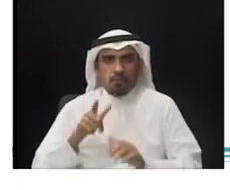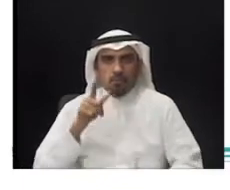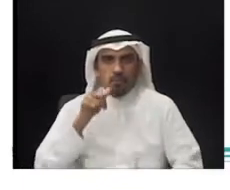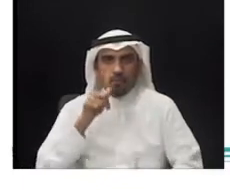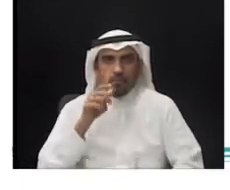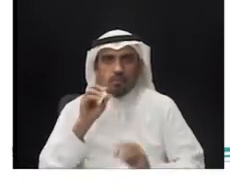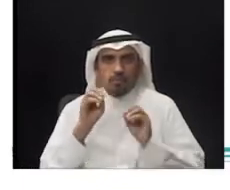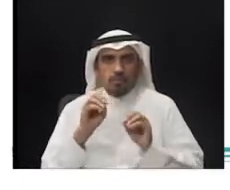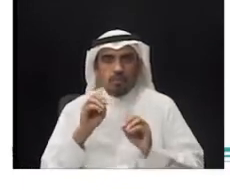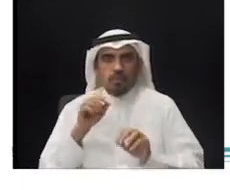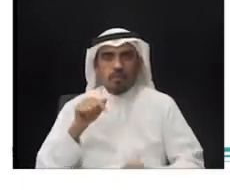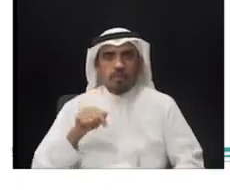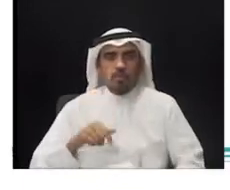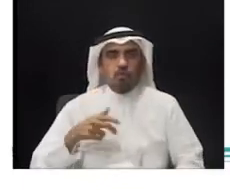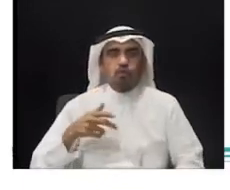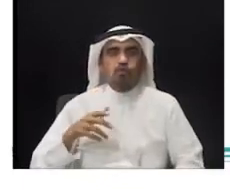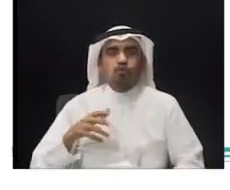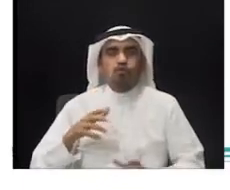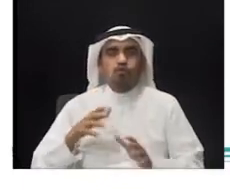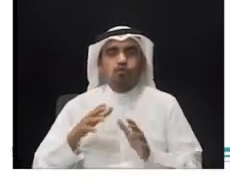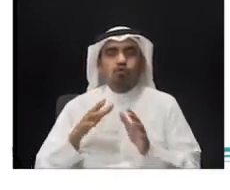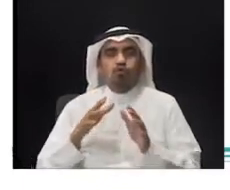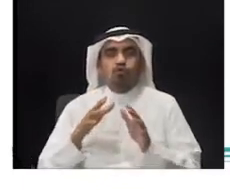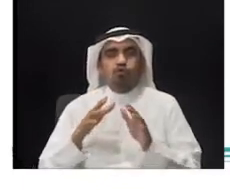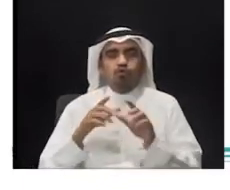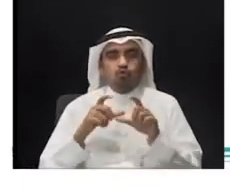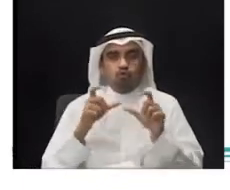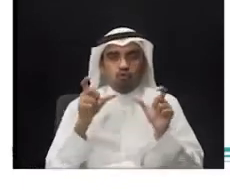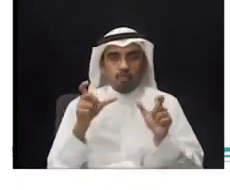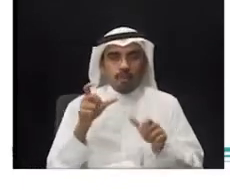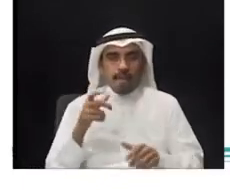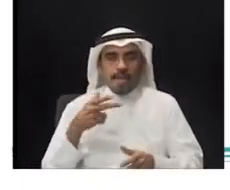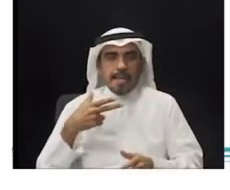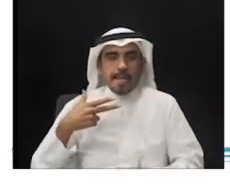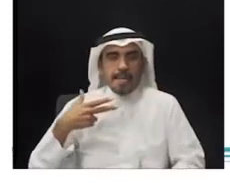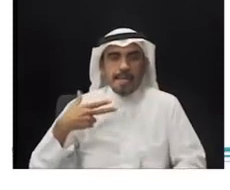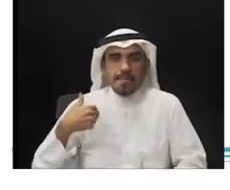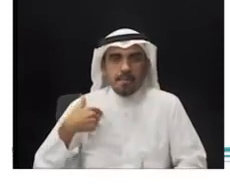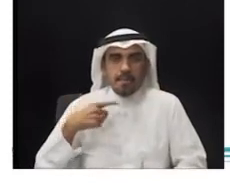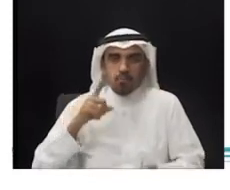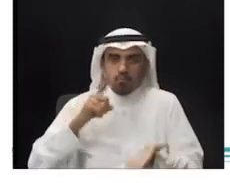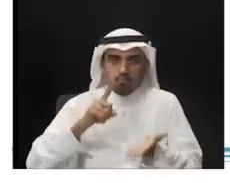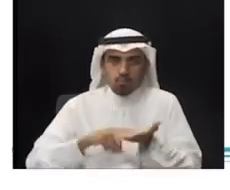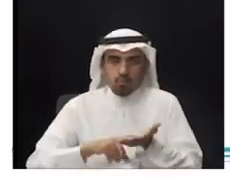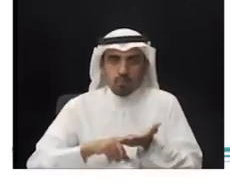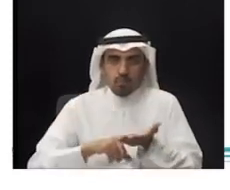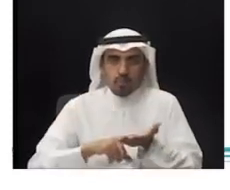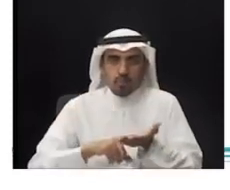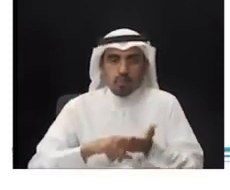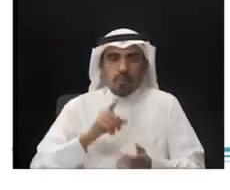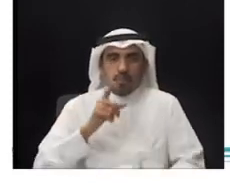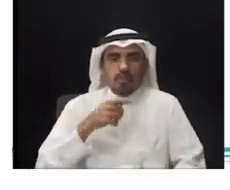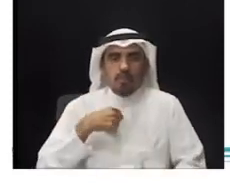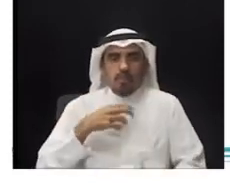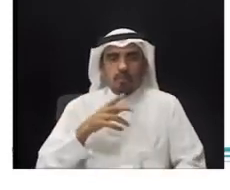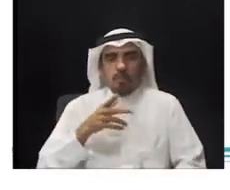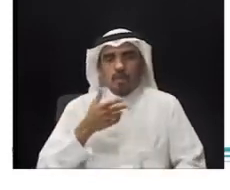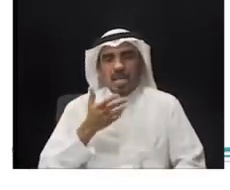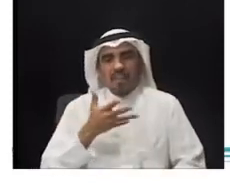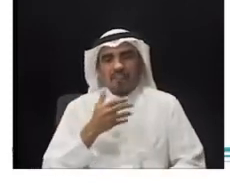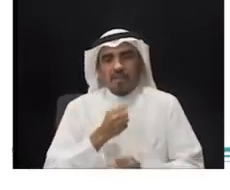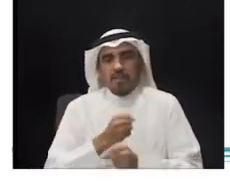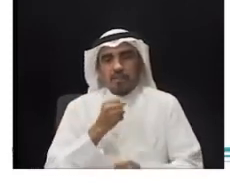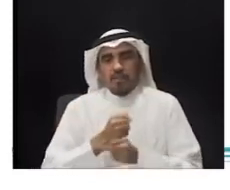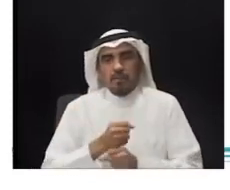الهدف من الأسلوب اللغوي في درسنا الجملة الاسمية المثبتة أن أتعرف الجمل الاسمية المثبتة وأميزها